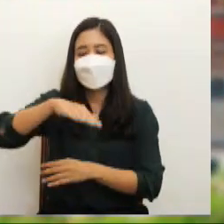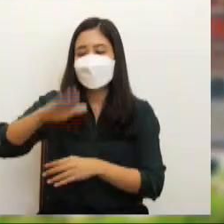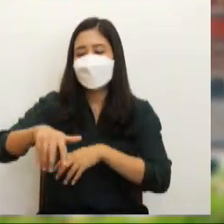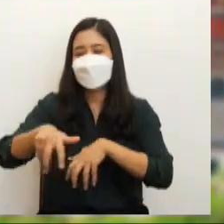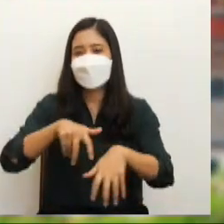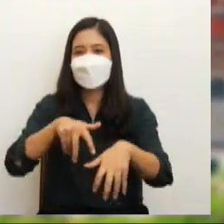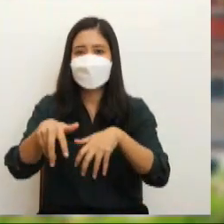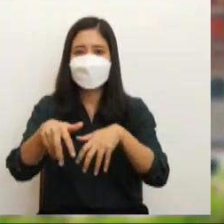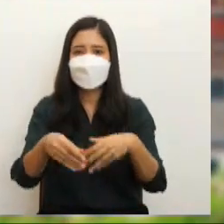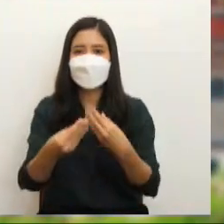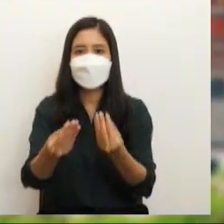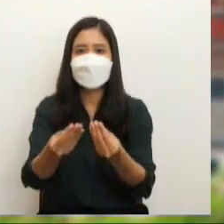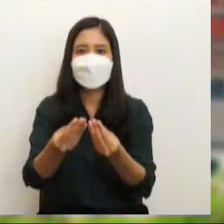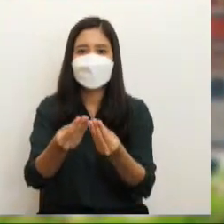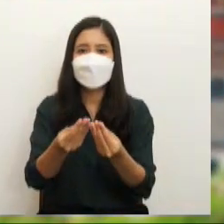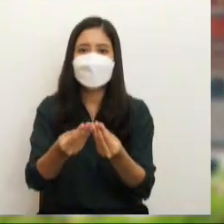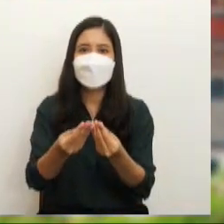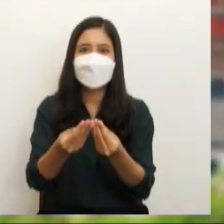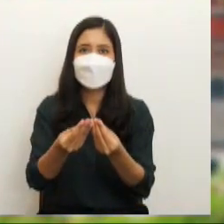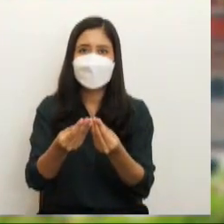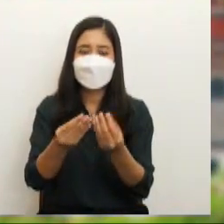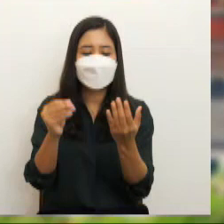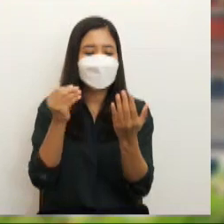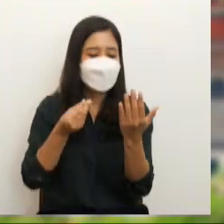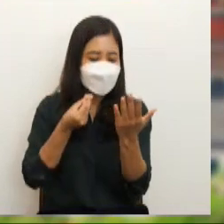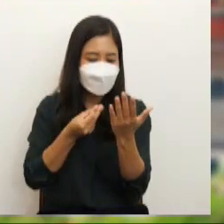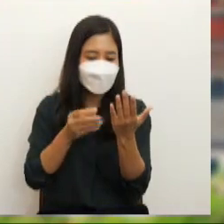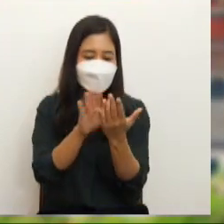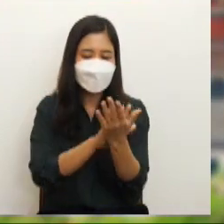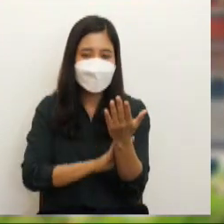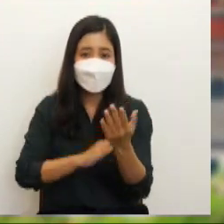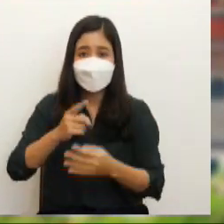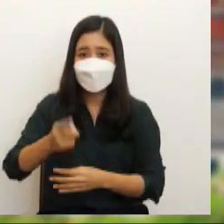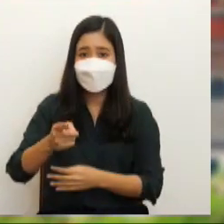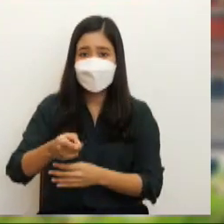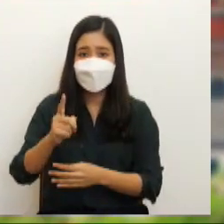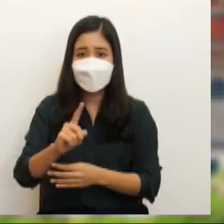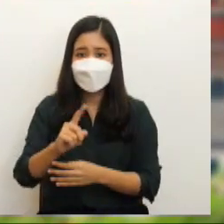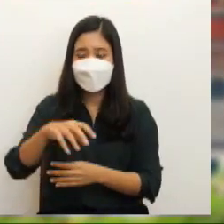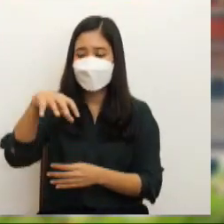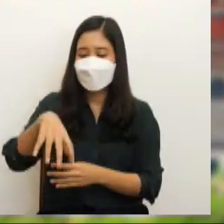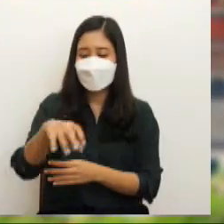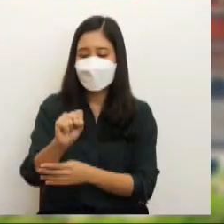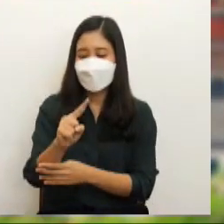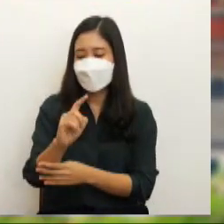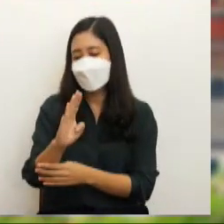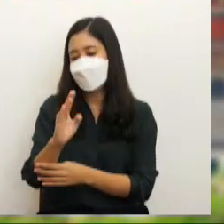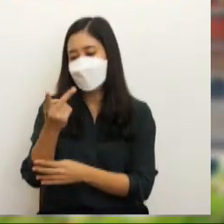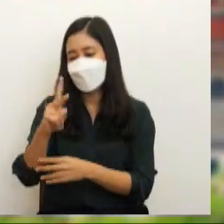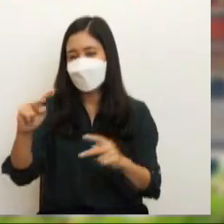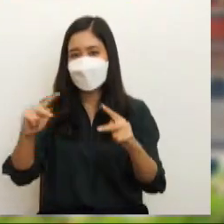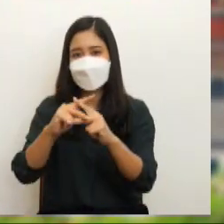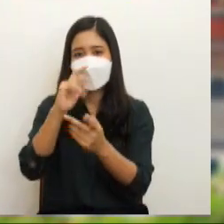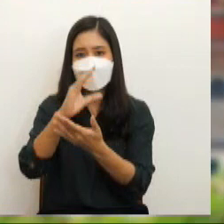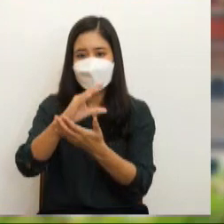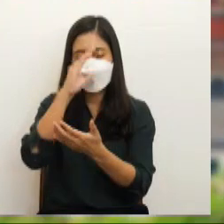ที่ทำงานในกระทรวงศึกษาธิการทั่วประเทศนะครับจริงๆแล้วเนี่ยศูนย์สบคสทซึ่งเราก็ย่อมาต